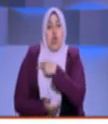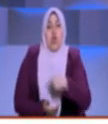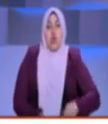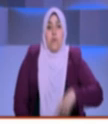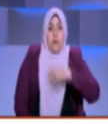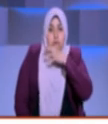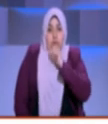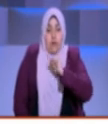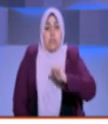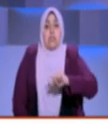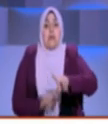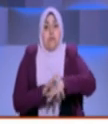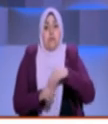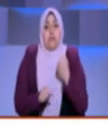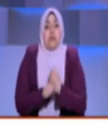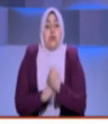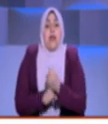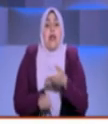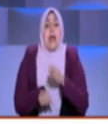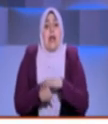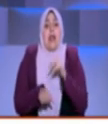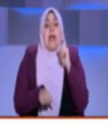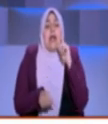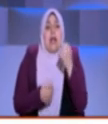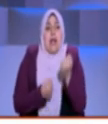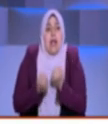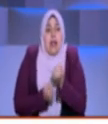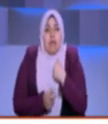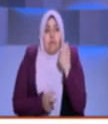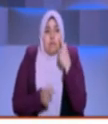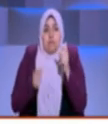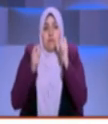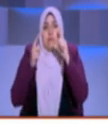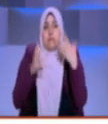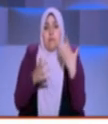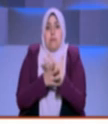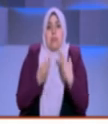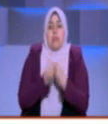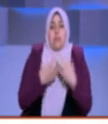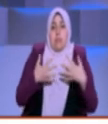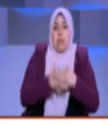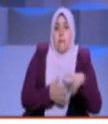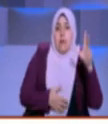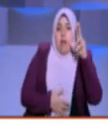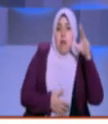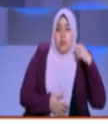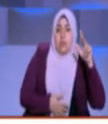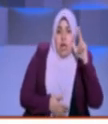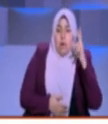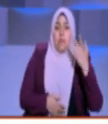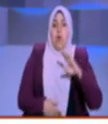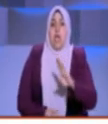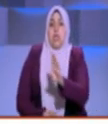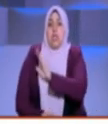كان بدأ مضطرا إلا أنه بالتعاون مع وزارة الإعلام ووزارة الجيش